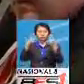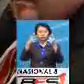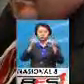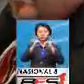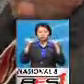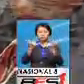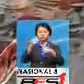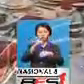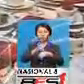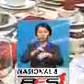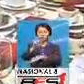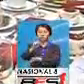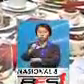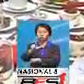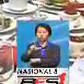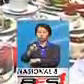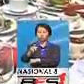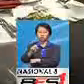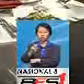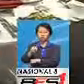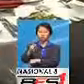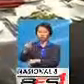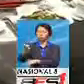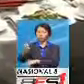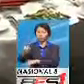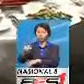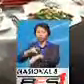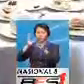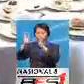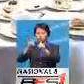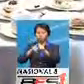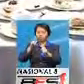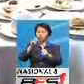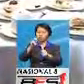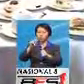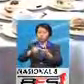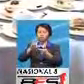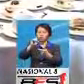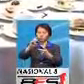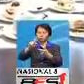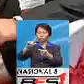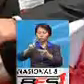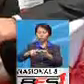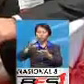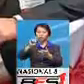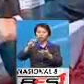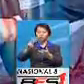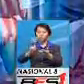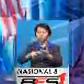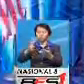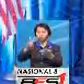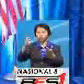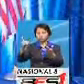yang berpusat di silicon Valley melabur di Malaysia antaranya Intel seag Cisco dan Western